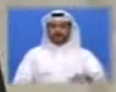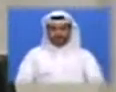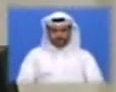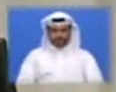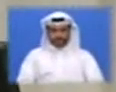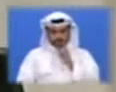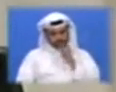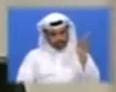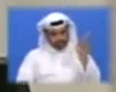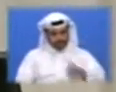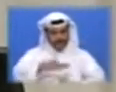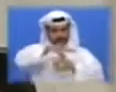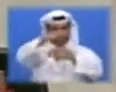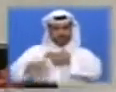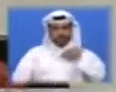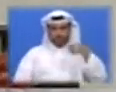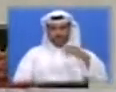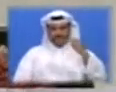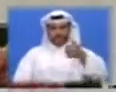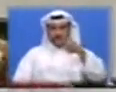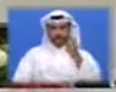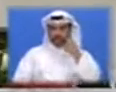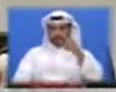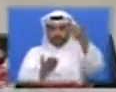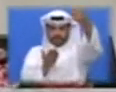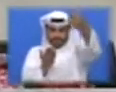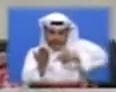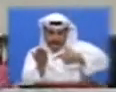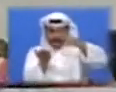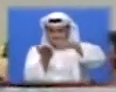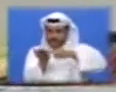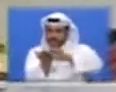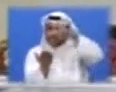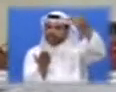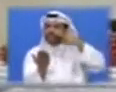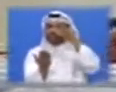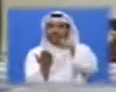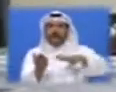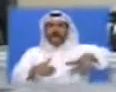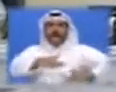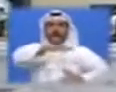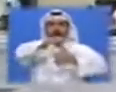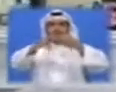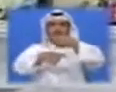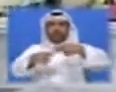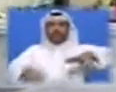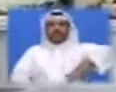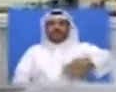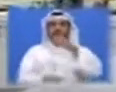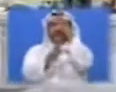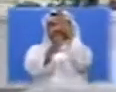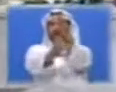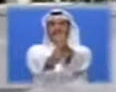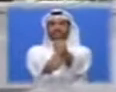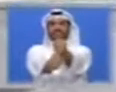اطلع مجلس الوزراء في مستهل اعماله على الرساله الجوابيه التي بعث بها حضره صاحب السمو الامير حفظه الله